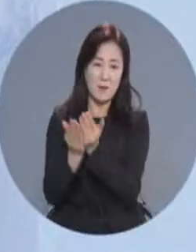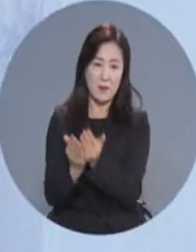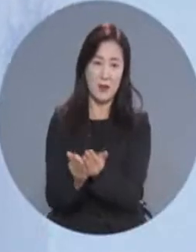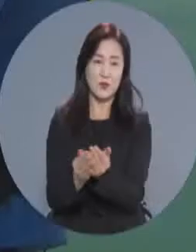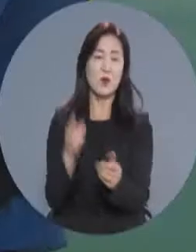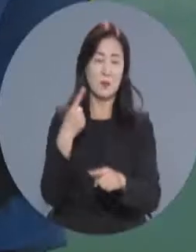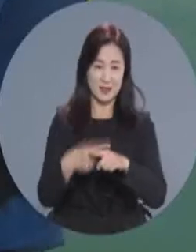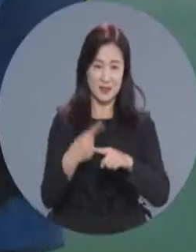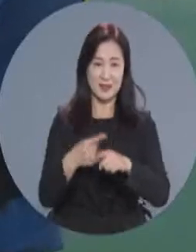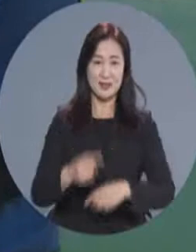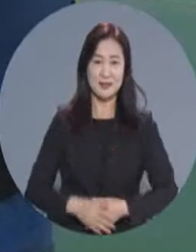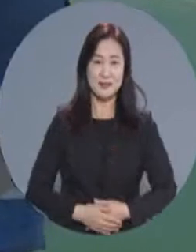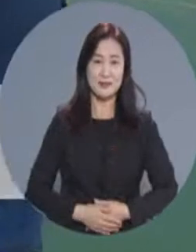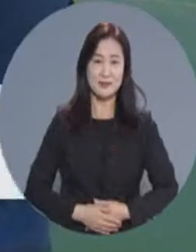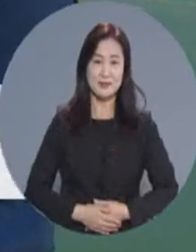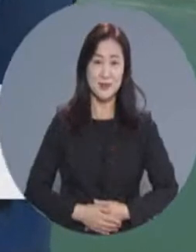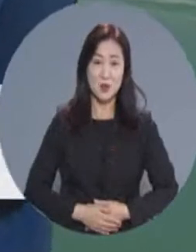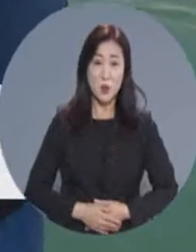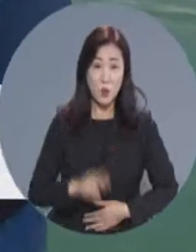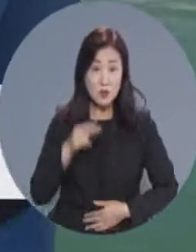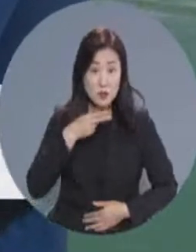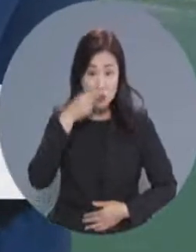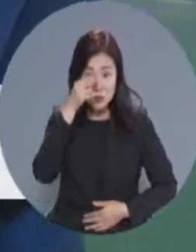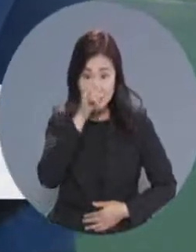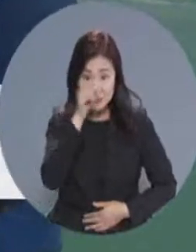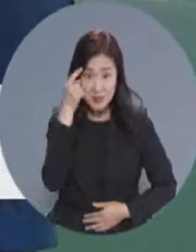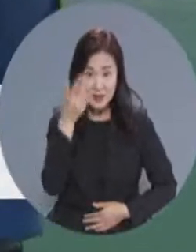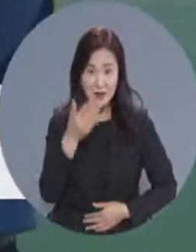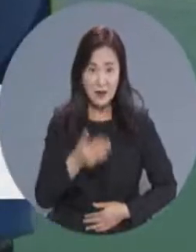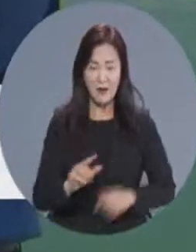대상입니다. 혹시 술 마시지 않았죠? 네. 네.